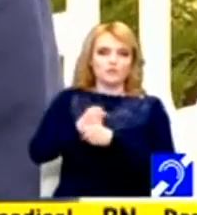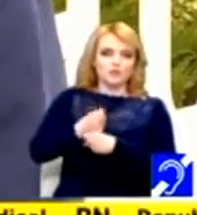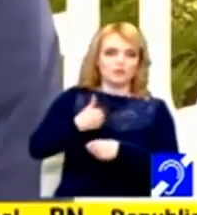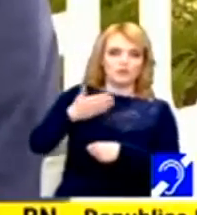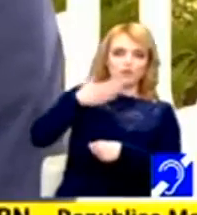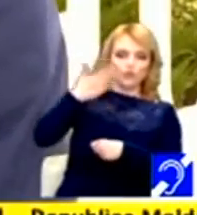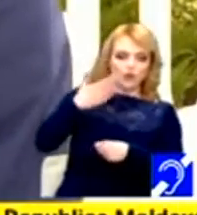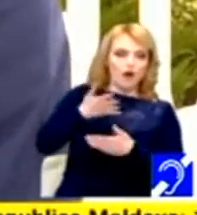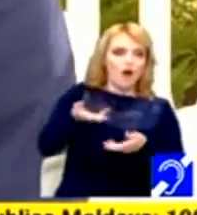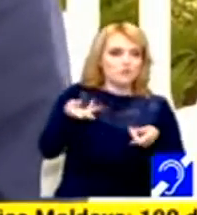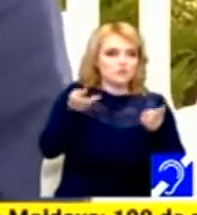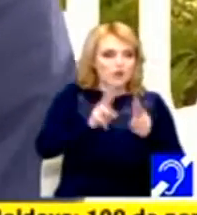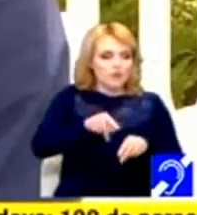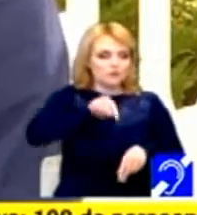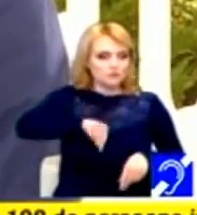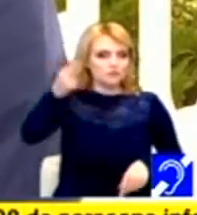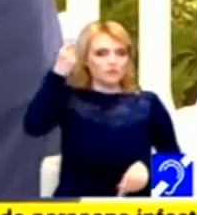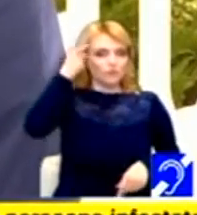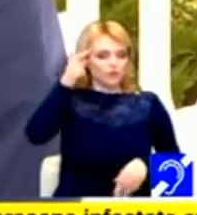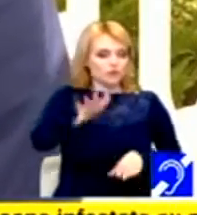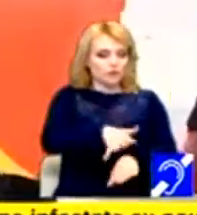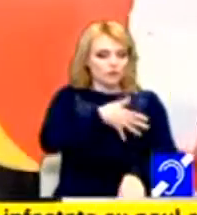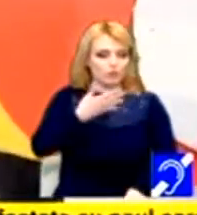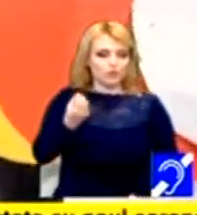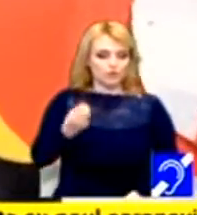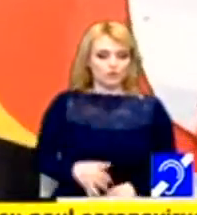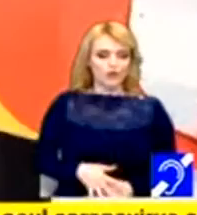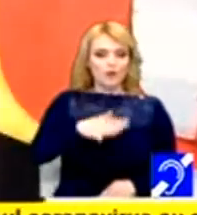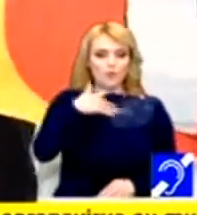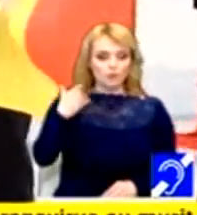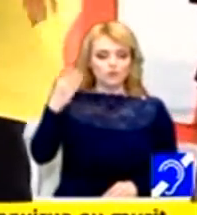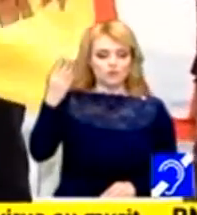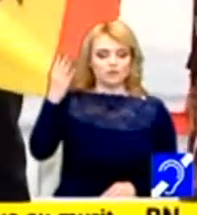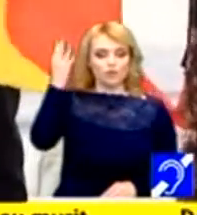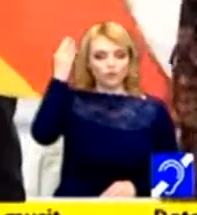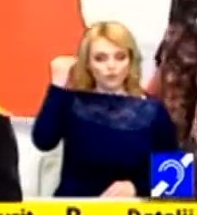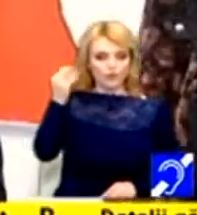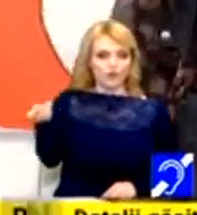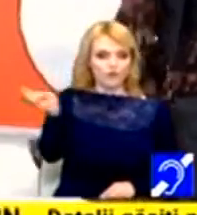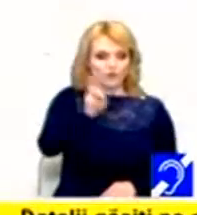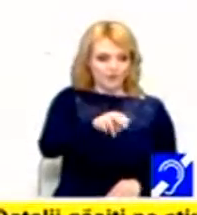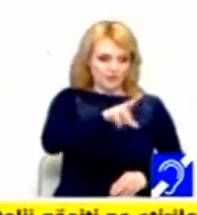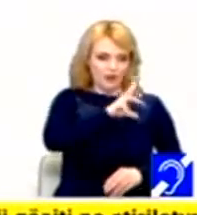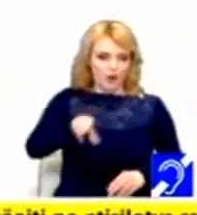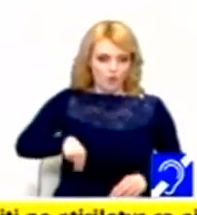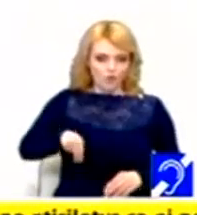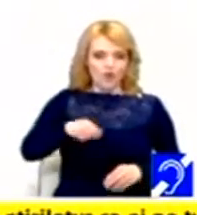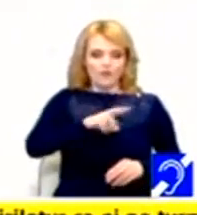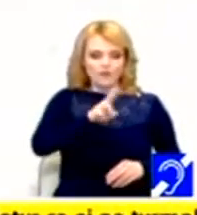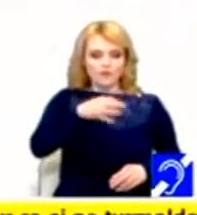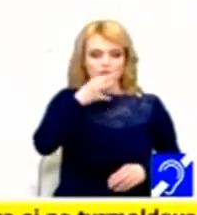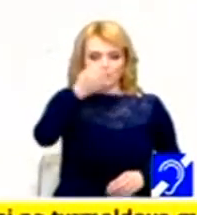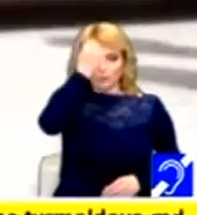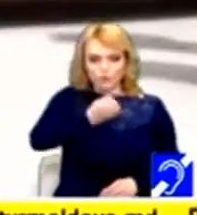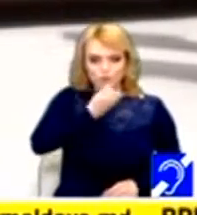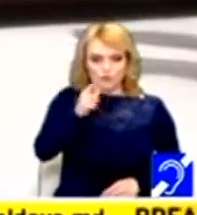rămâne profund și de mult timp în inimile noastre. 10 de basarabeni din Cahul au venit să le spună un mare mulțumesc doctorilor care au